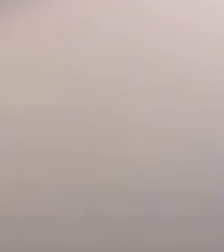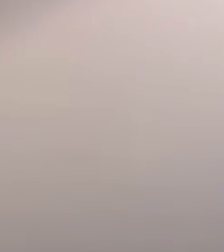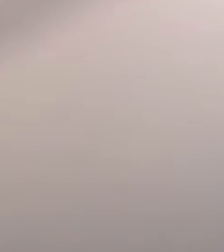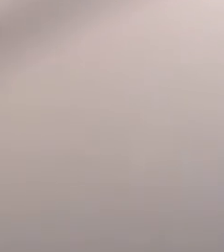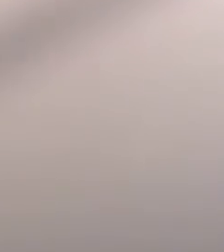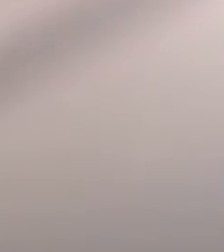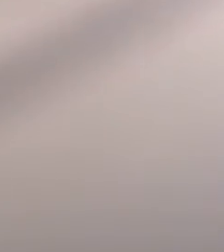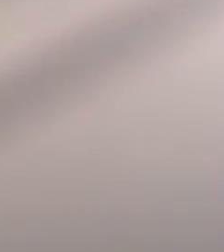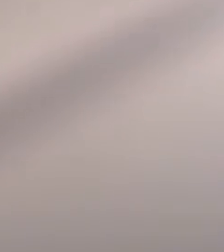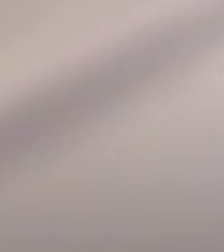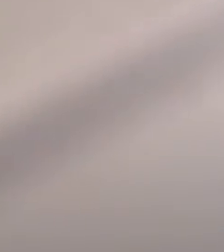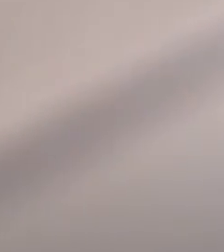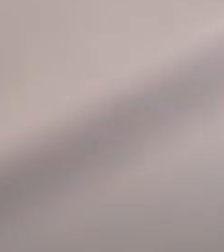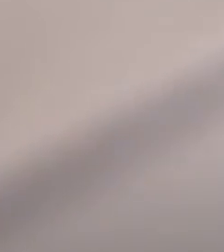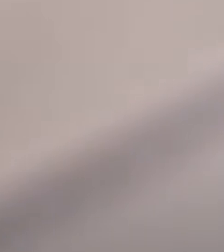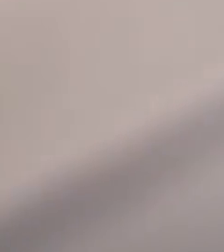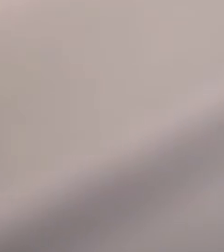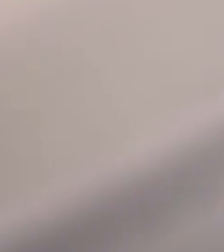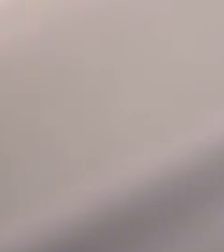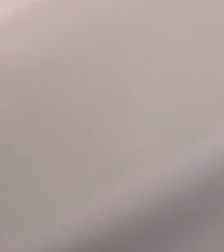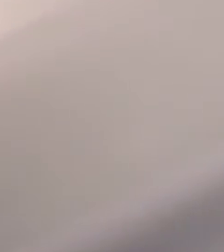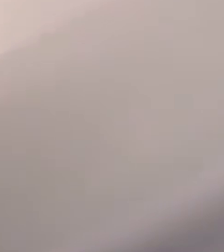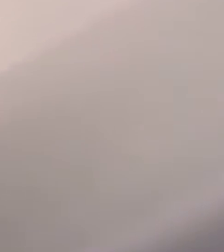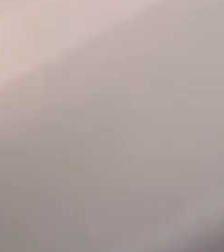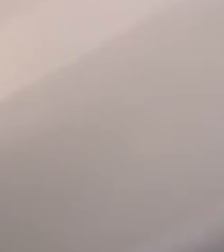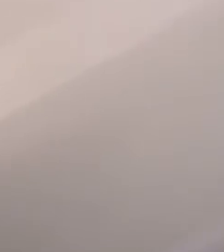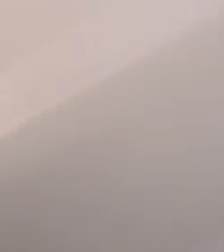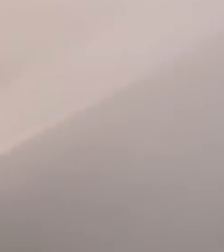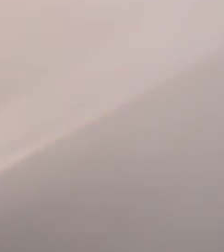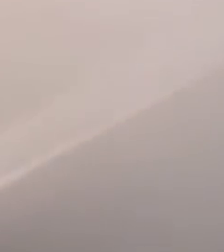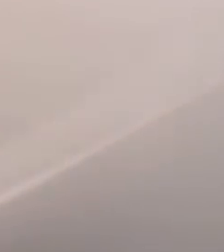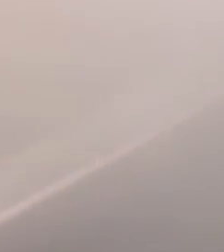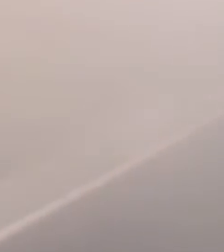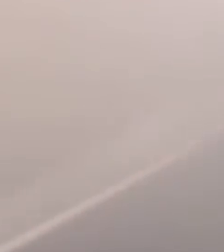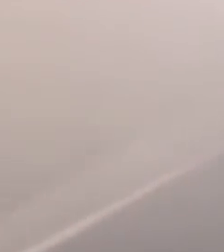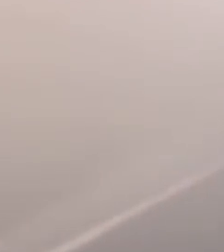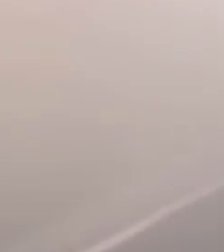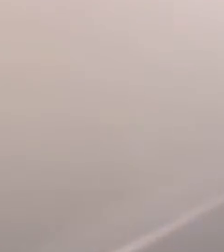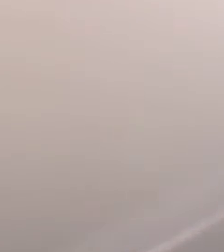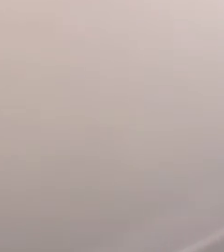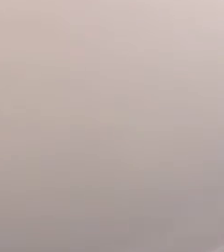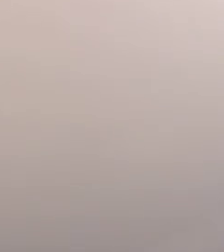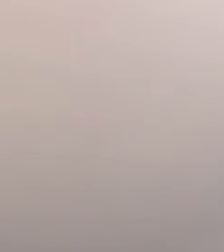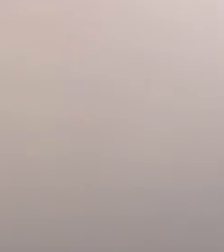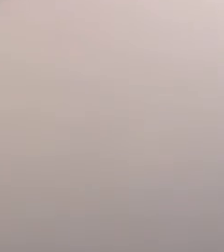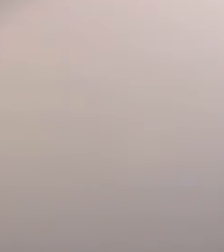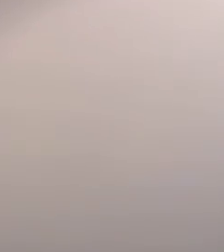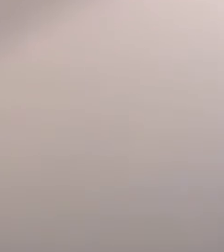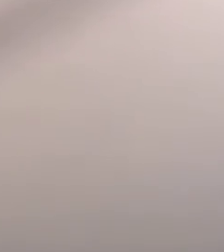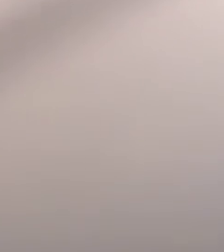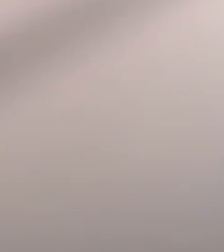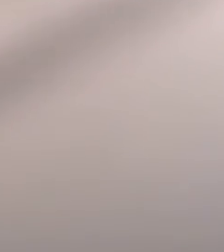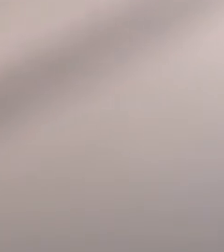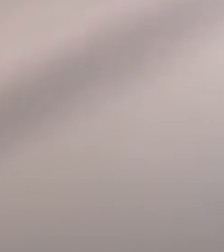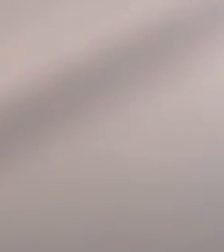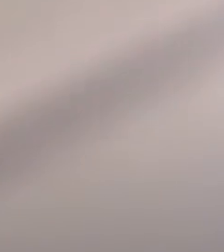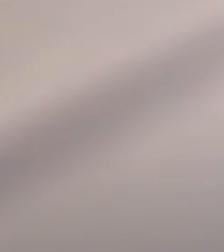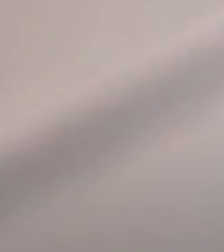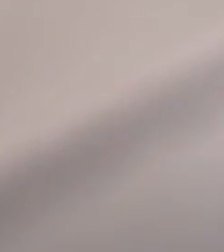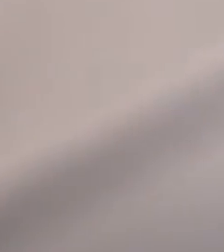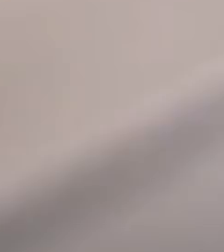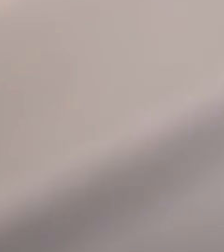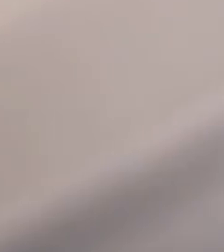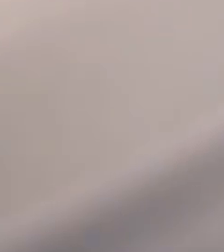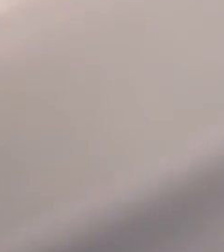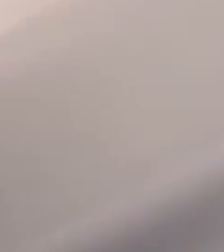balita, mag-subscribe kayo sa aming YouTube channel. Para sa mga kapuso abroad, pwede niyo rin kaming makasama sa GMA Pinoy